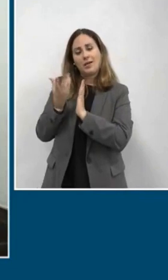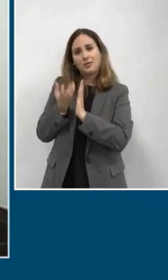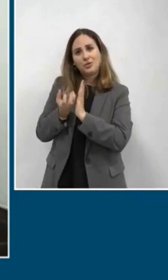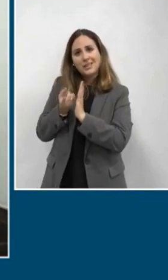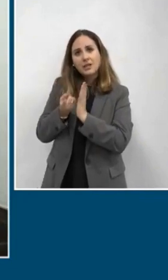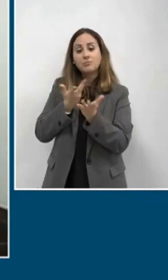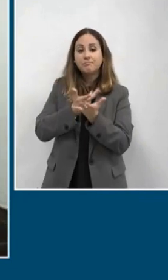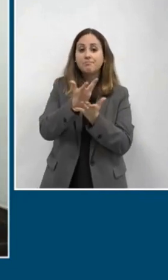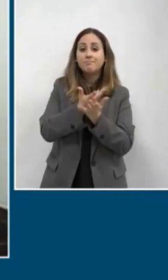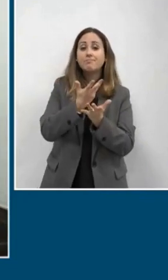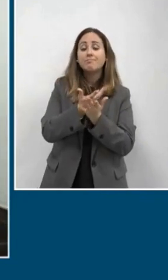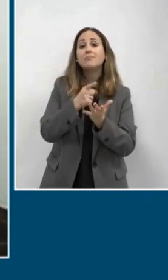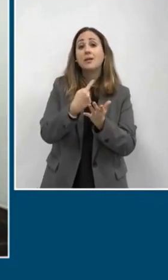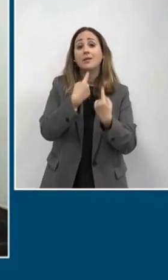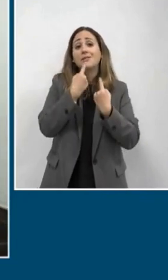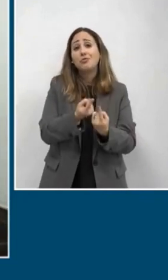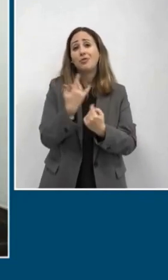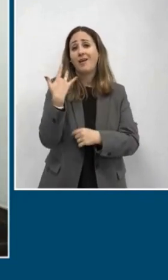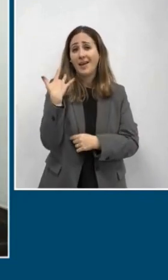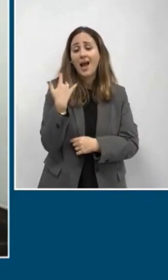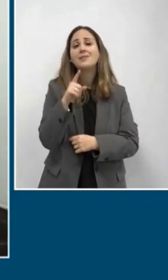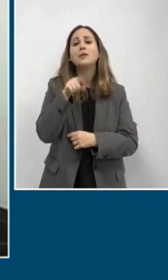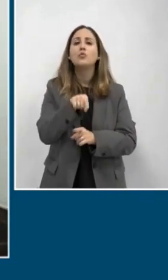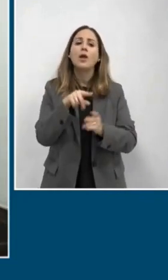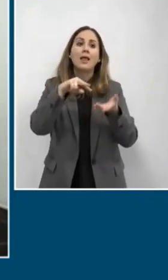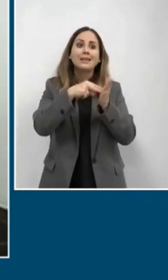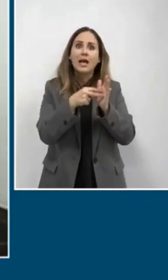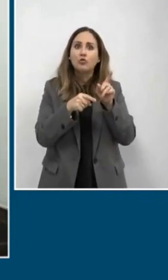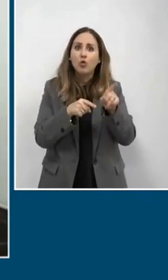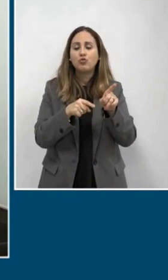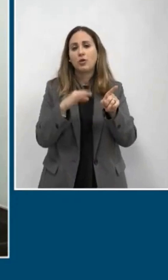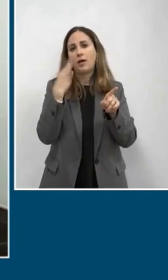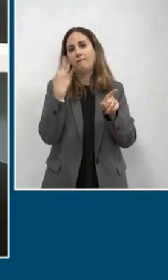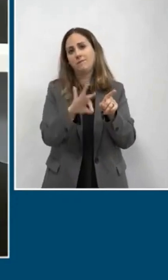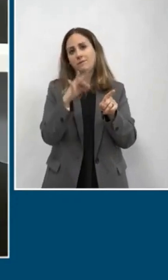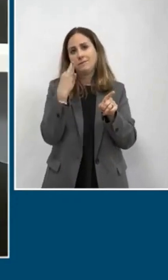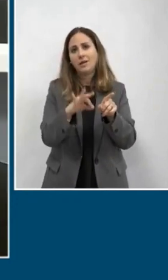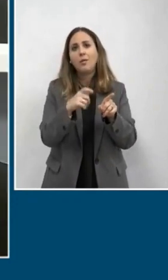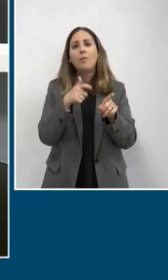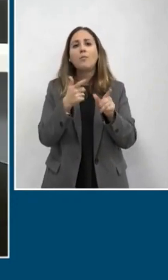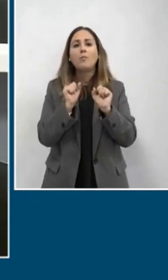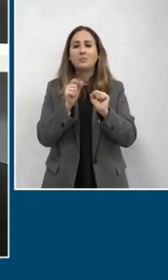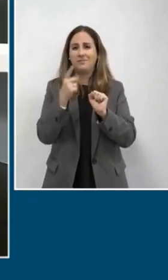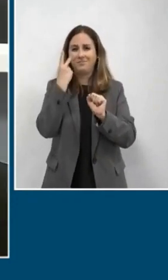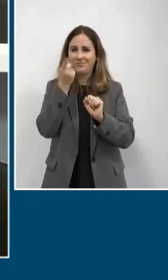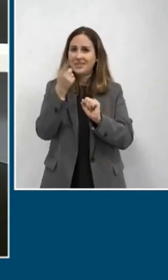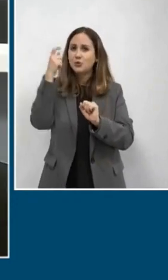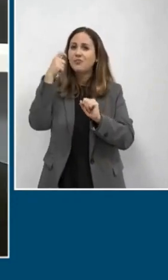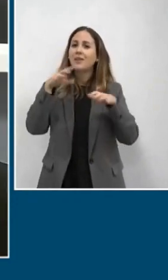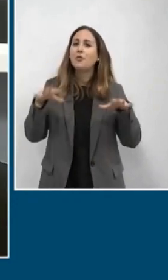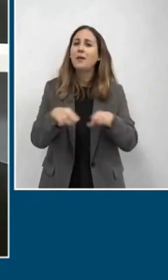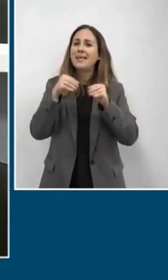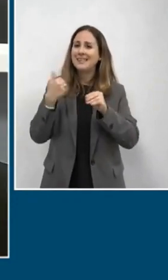e anche questo dice della bontà della tecnologia perché riascoltarsi avete visto il video iniziale in cui